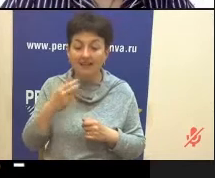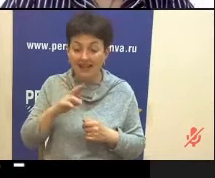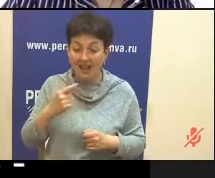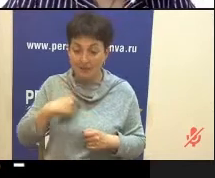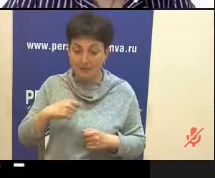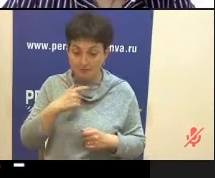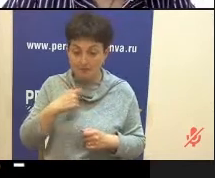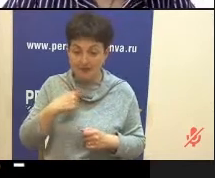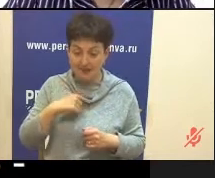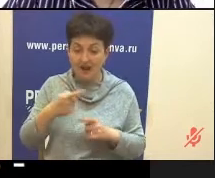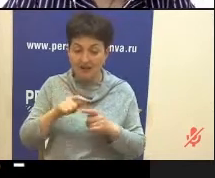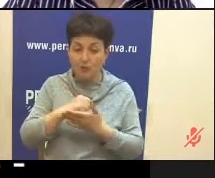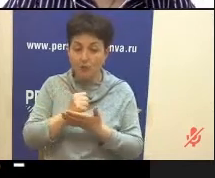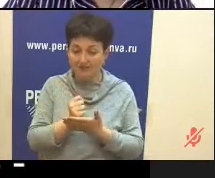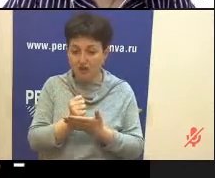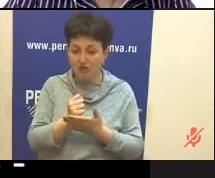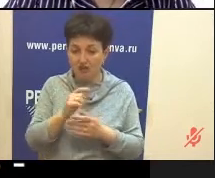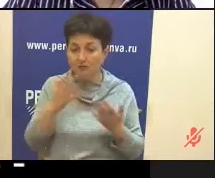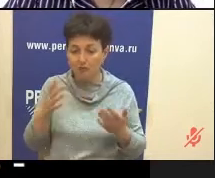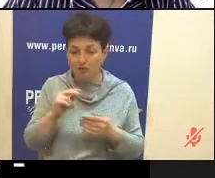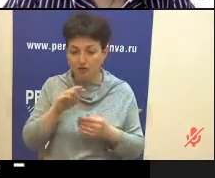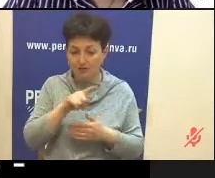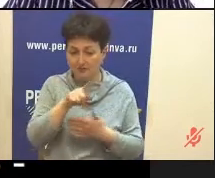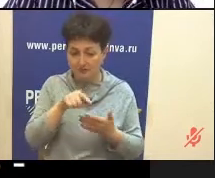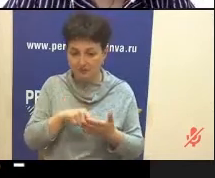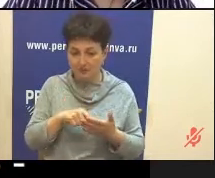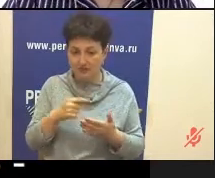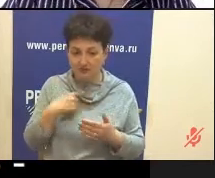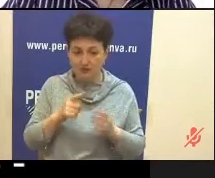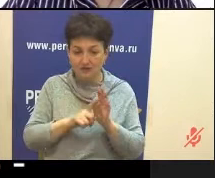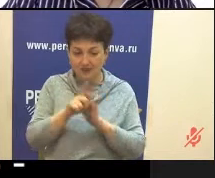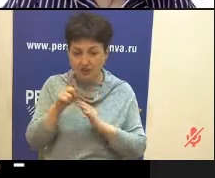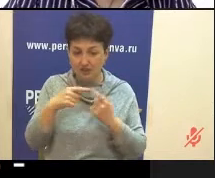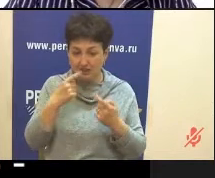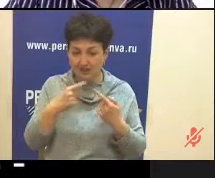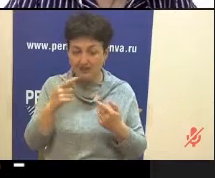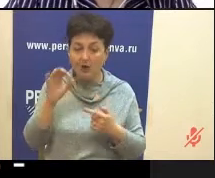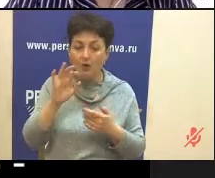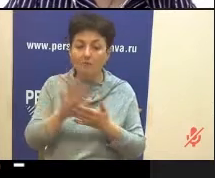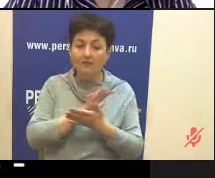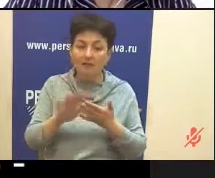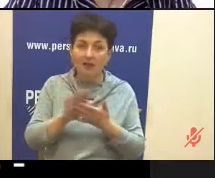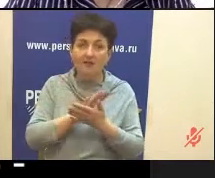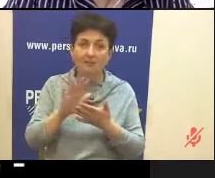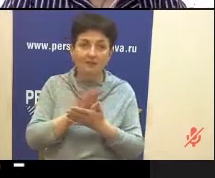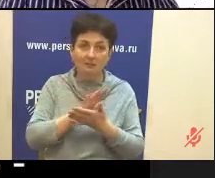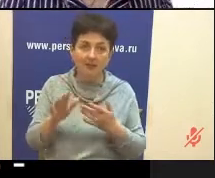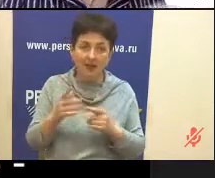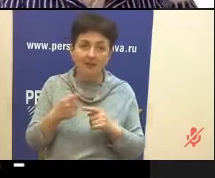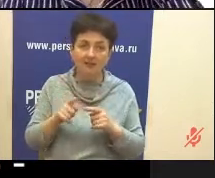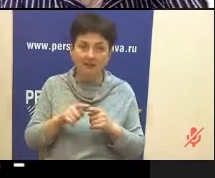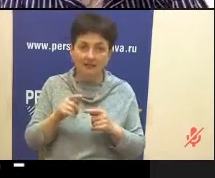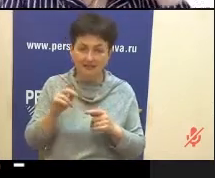вас обрадую, что для меня это утверждение больше, чем вопрос. Мы уже об этом вначале с вами говорили, про бесплатность, да,